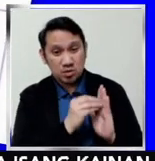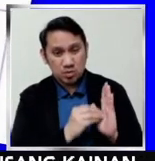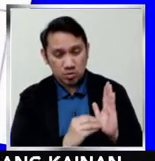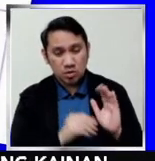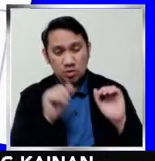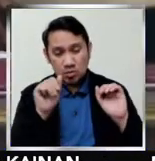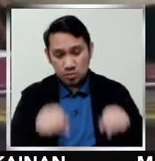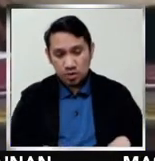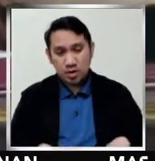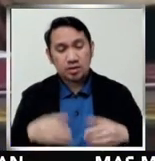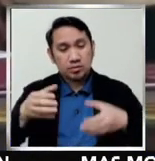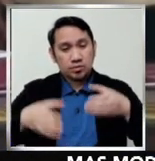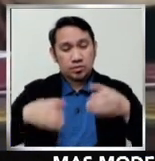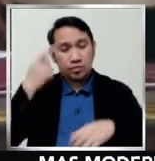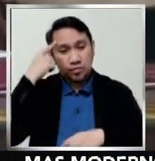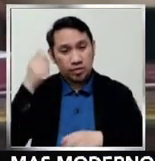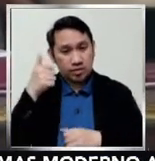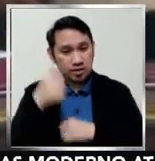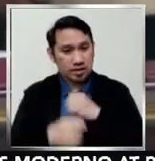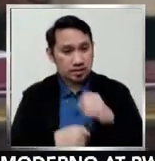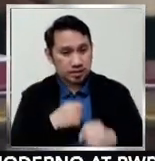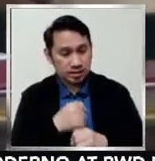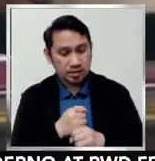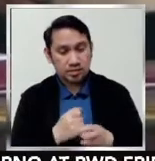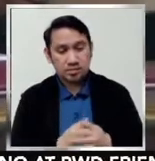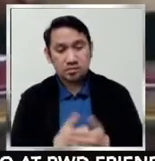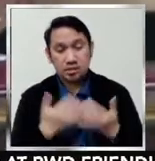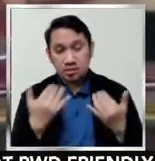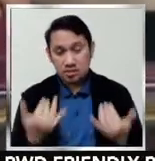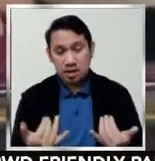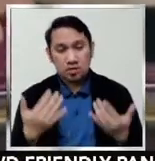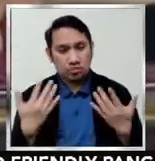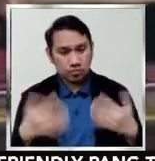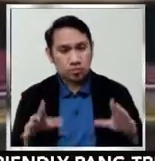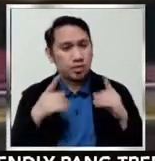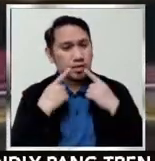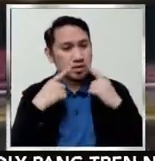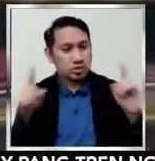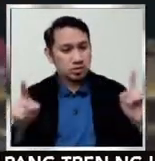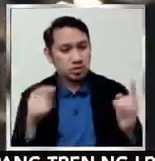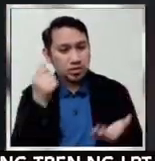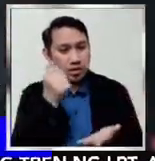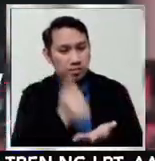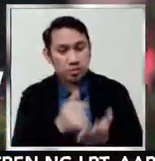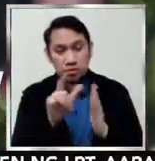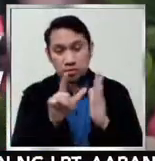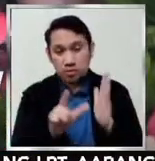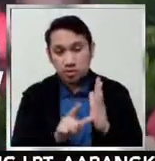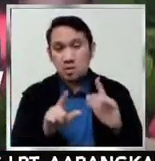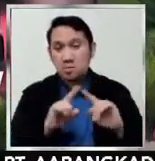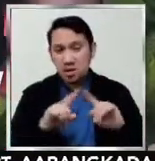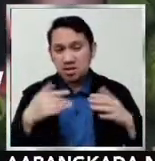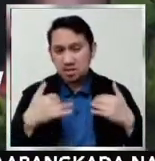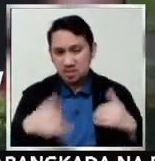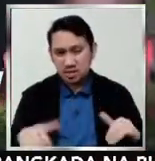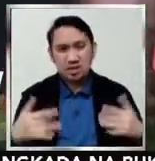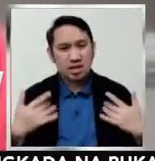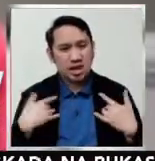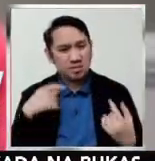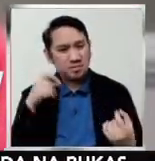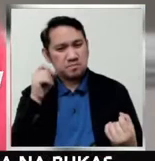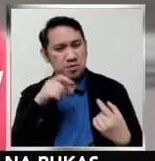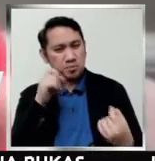ng 10 taon. Bagamat tuluyan ang nais sa batas, hindi pa rin natutuldukan ang debate tungkol sa Maharlika Investment